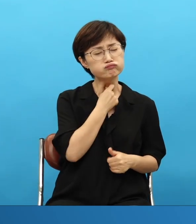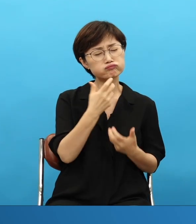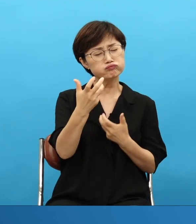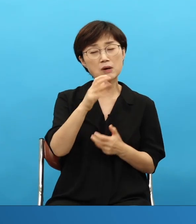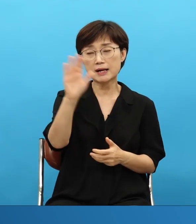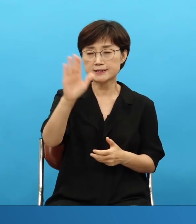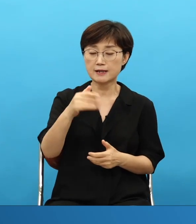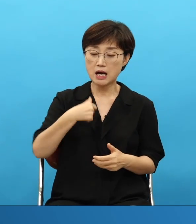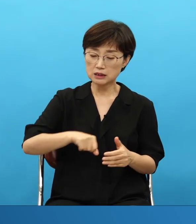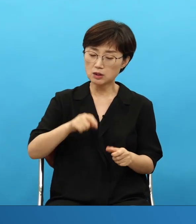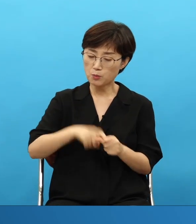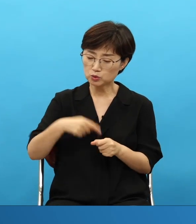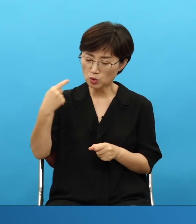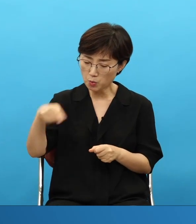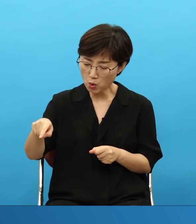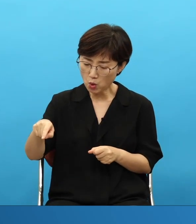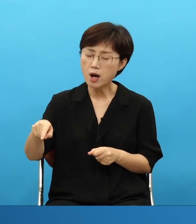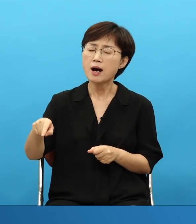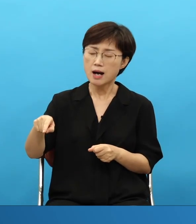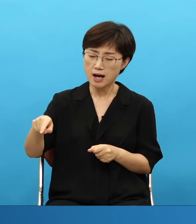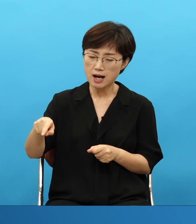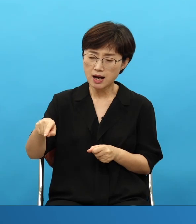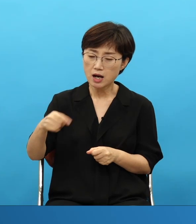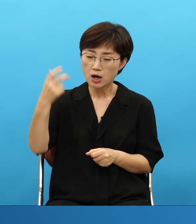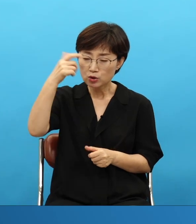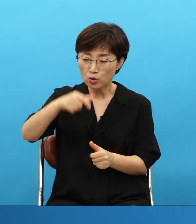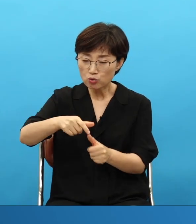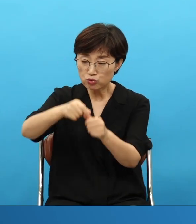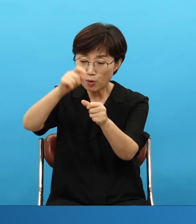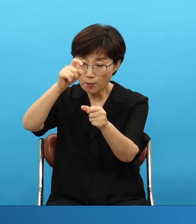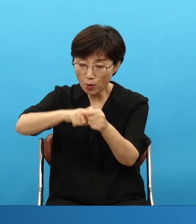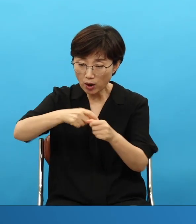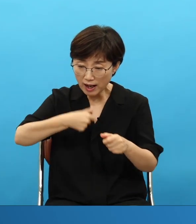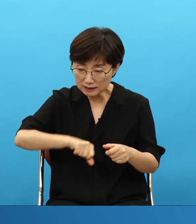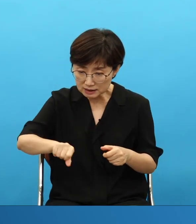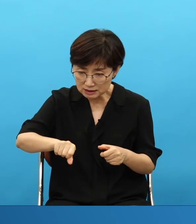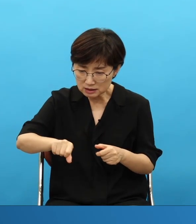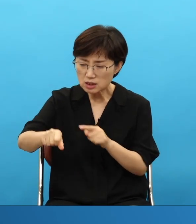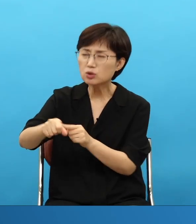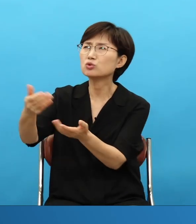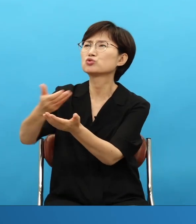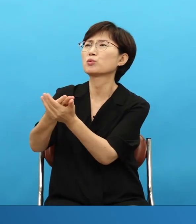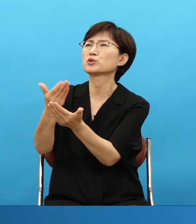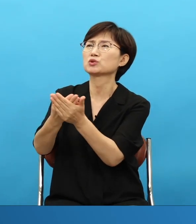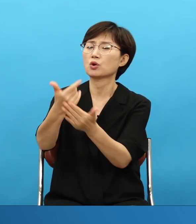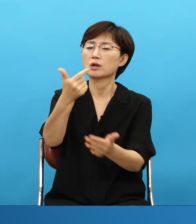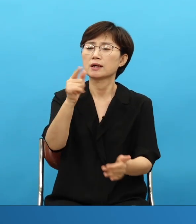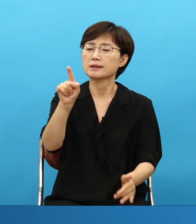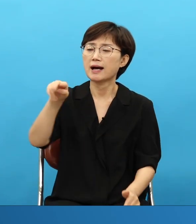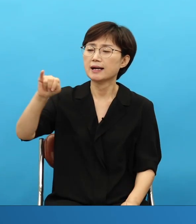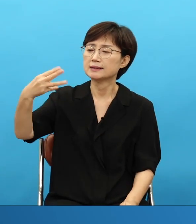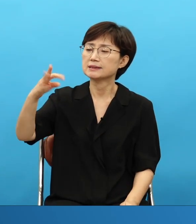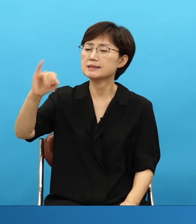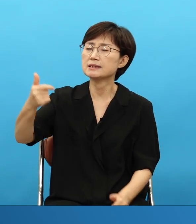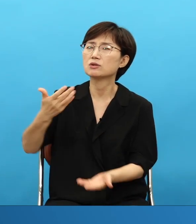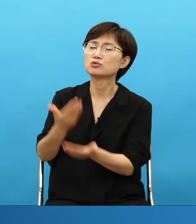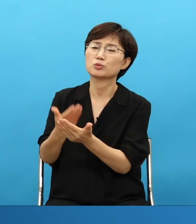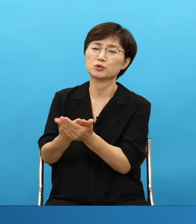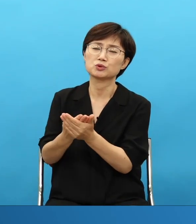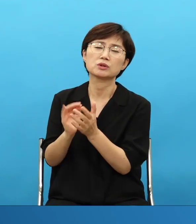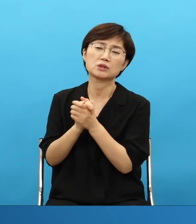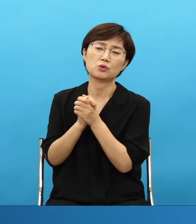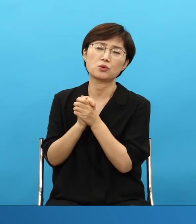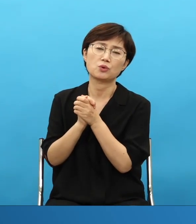이 나라와 세계 살 수 있는 나시린을 주옵소서. Before she prayed for herself, but now she prayed for to save the nation and the world. Give me that